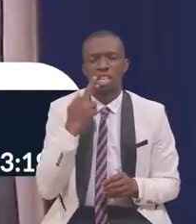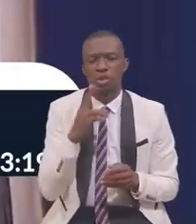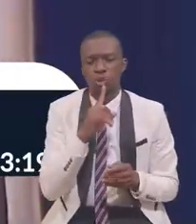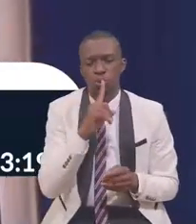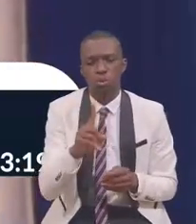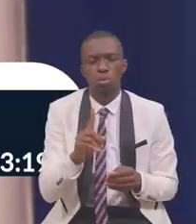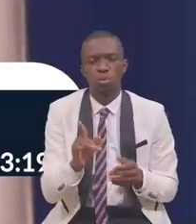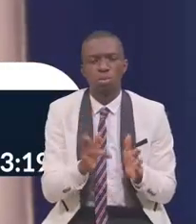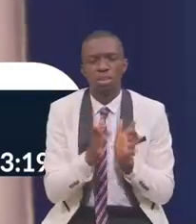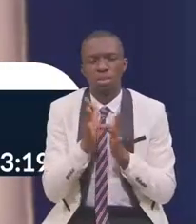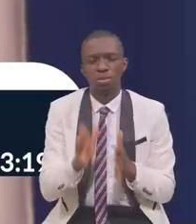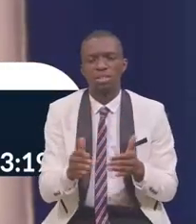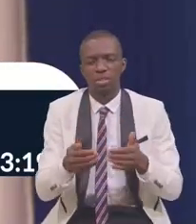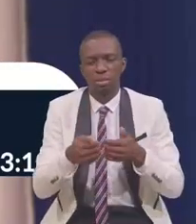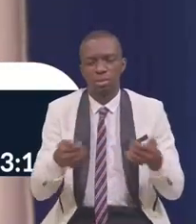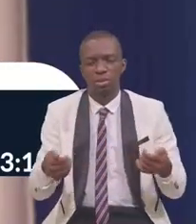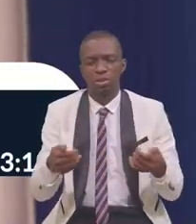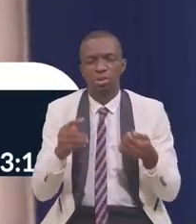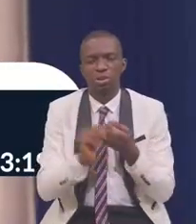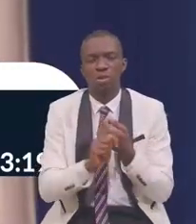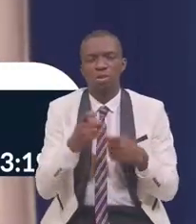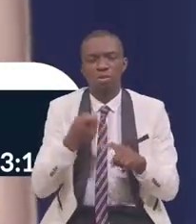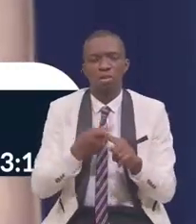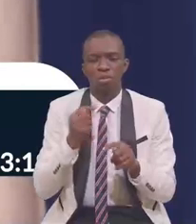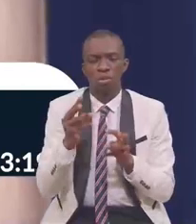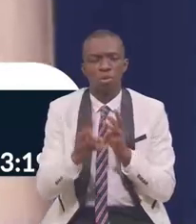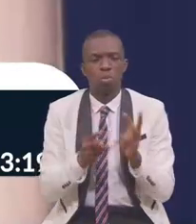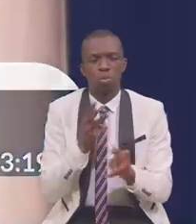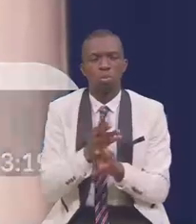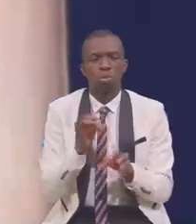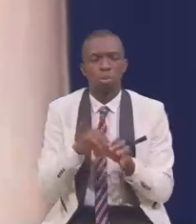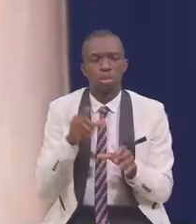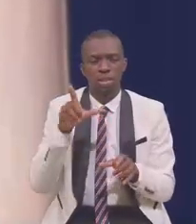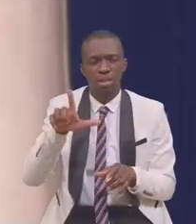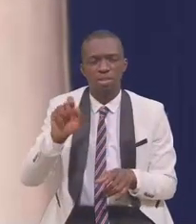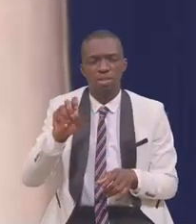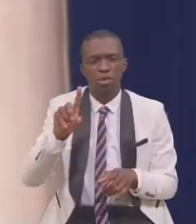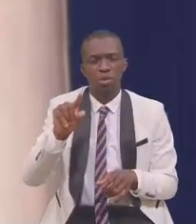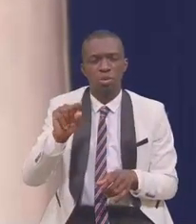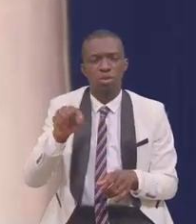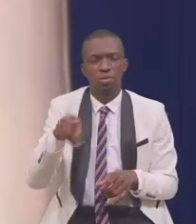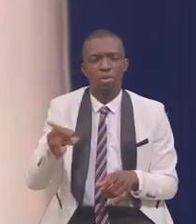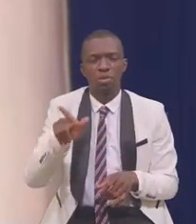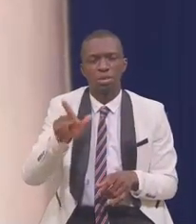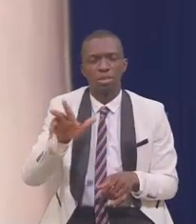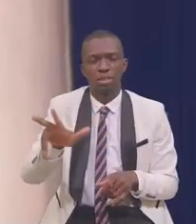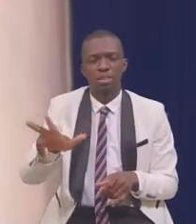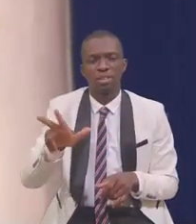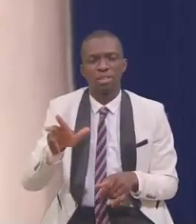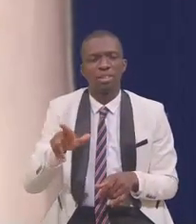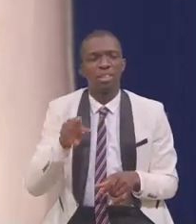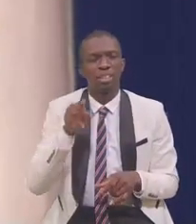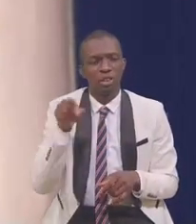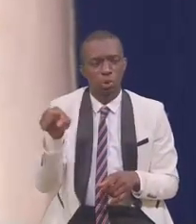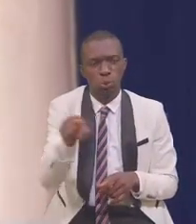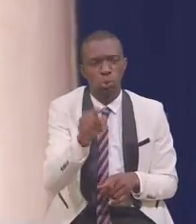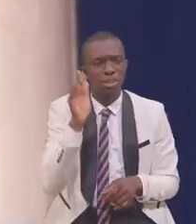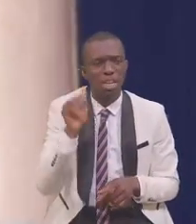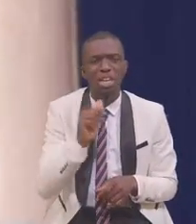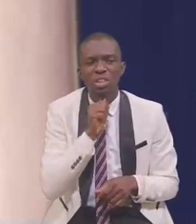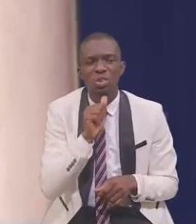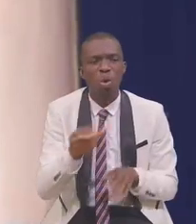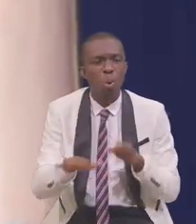20, le verset 23. Vous ne suivrez point les usages des nations que je